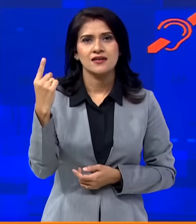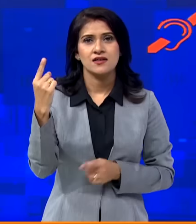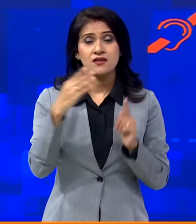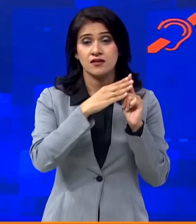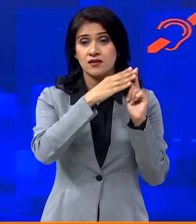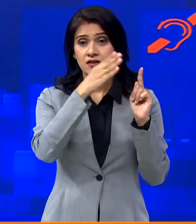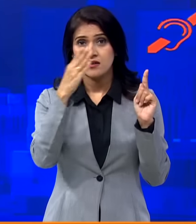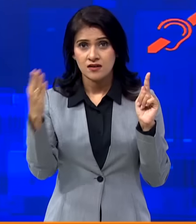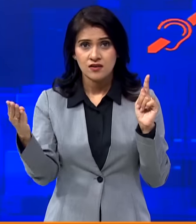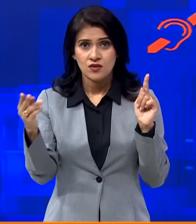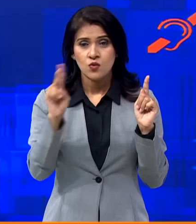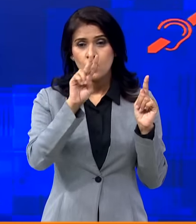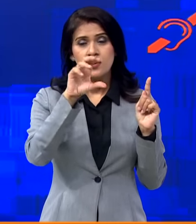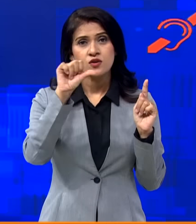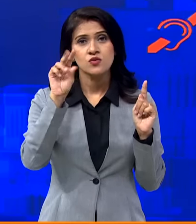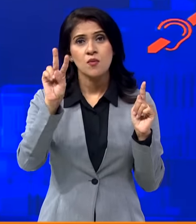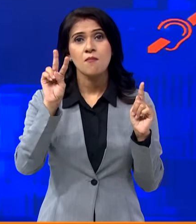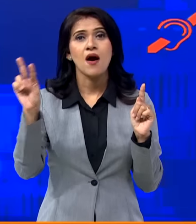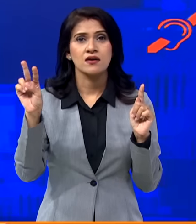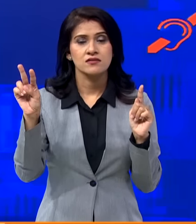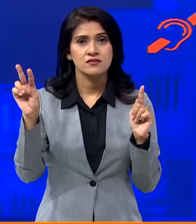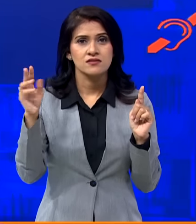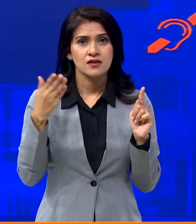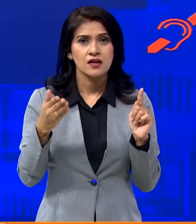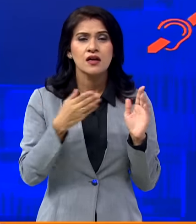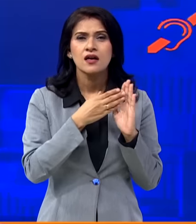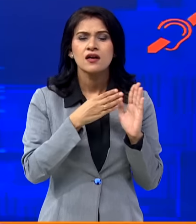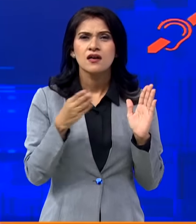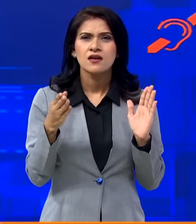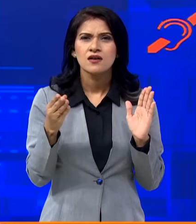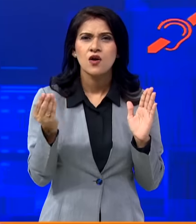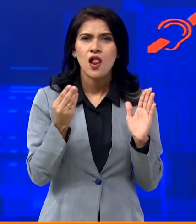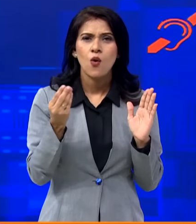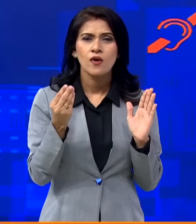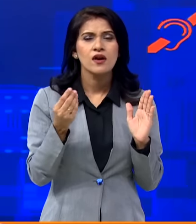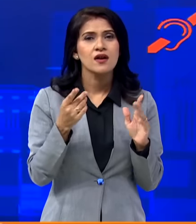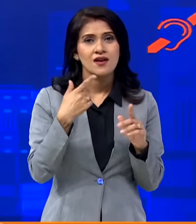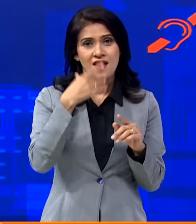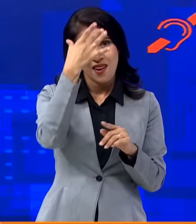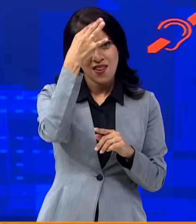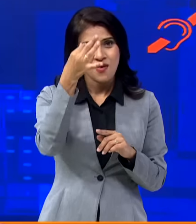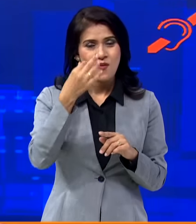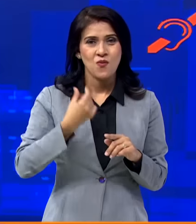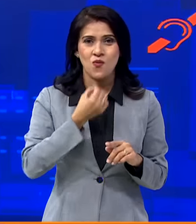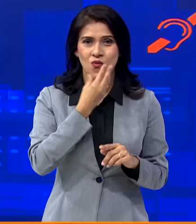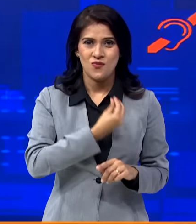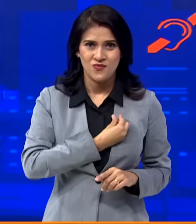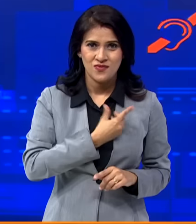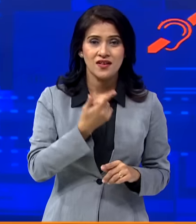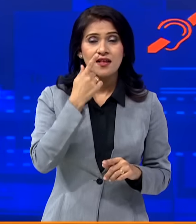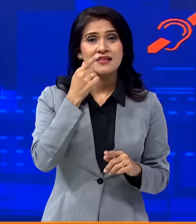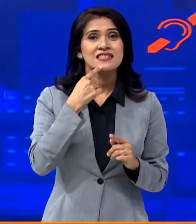64 बार टूटी है 64 बार पंडित नेहरू के सामने भी टूटी इंदिरा गांधी जी के सामने भी